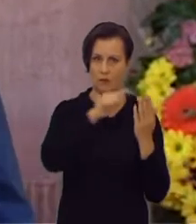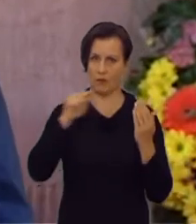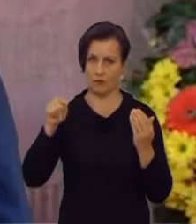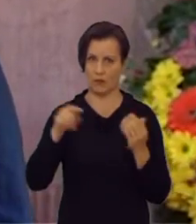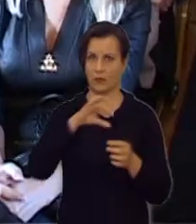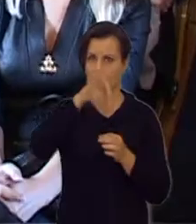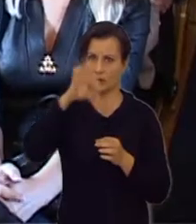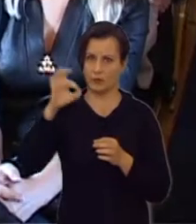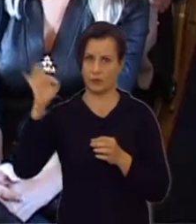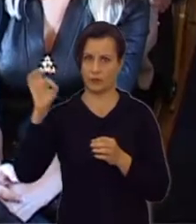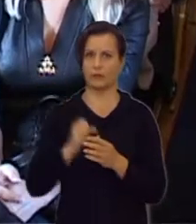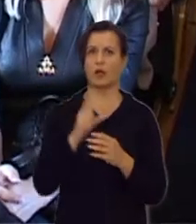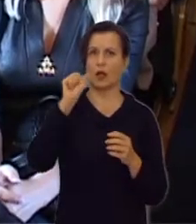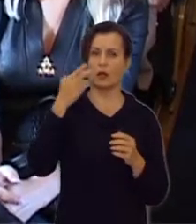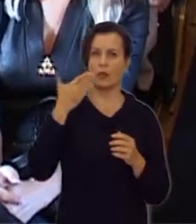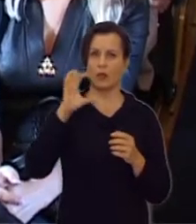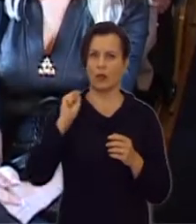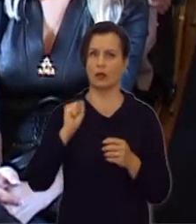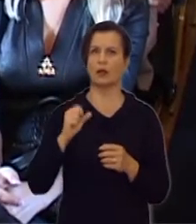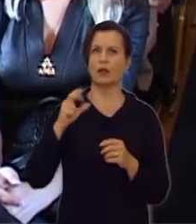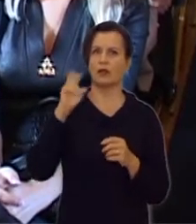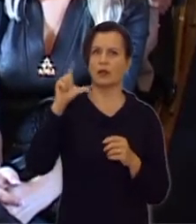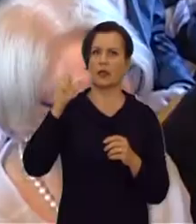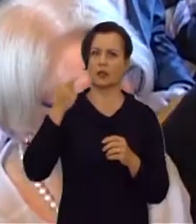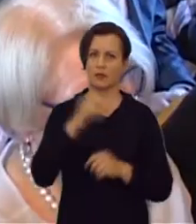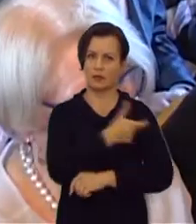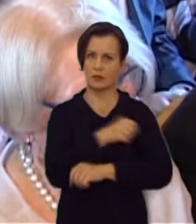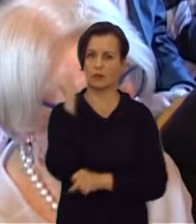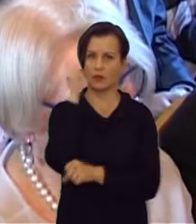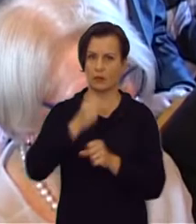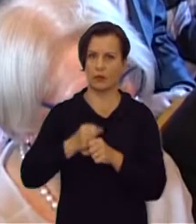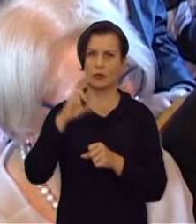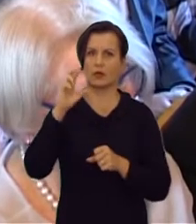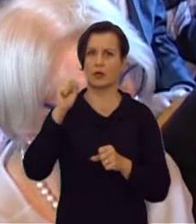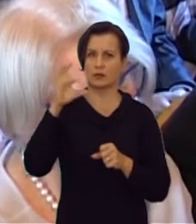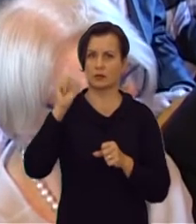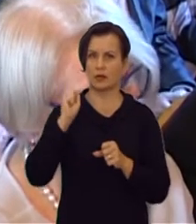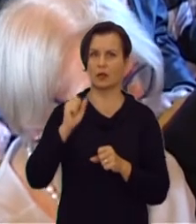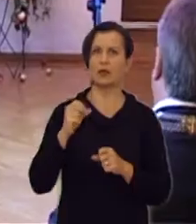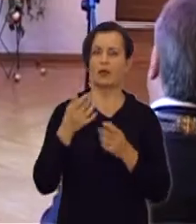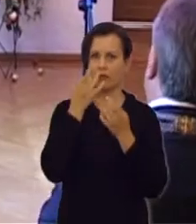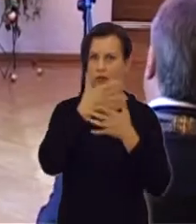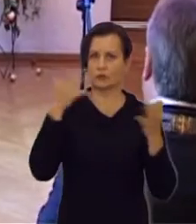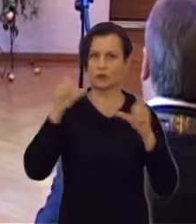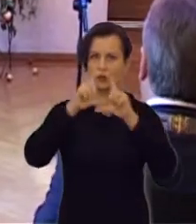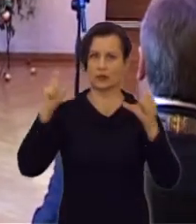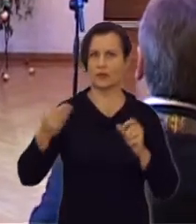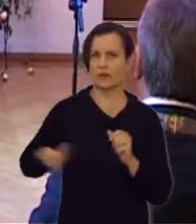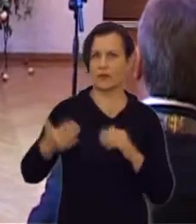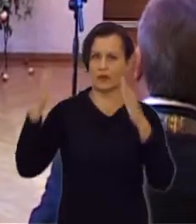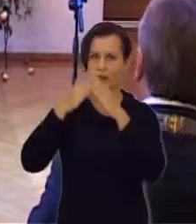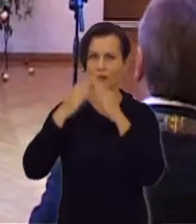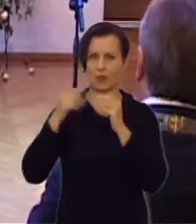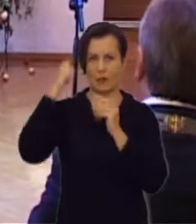9 pretendenčių. Alma Girdzijauskienė, Vilainių seniūnijos darbuotoja, Rasa Kuzmickienė, viešoji įsteiga gyvenimo